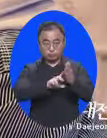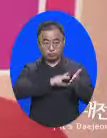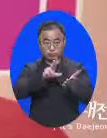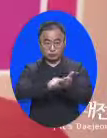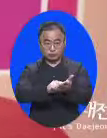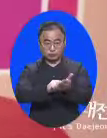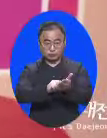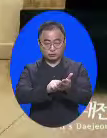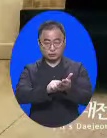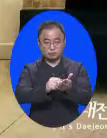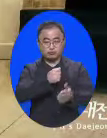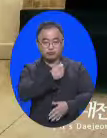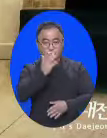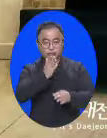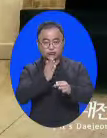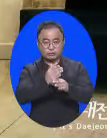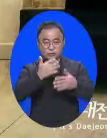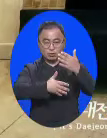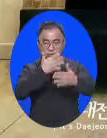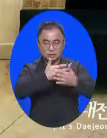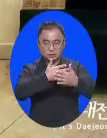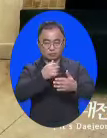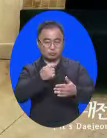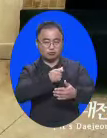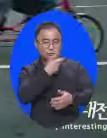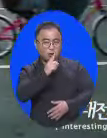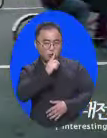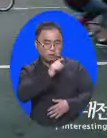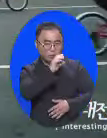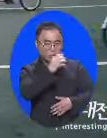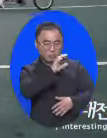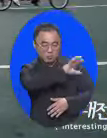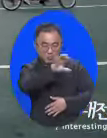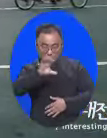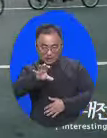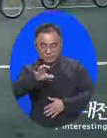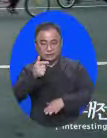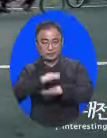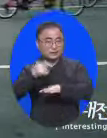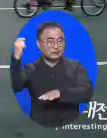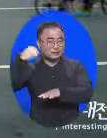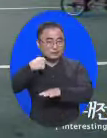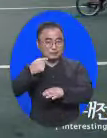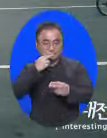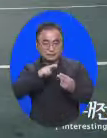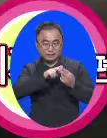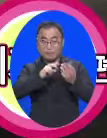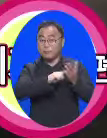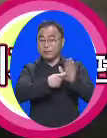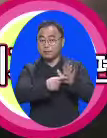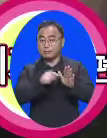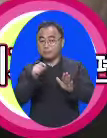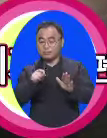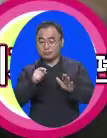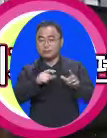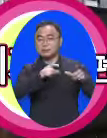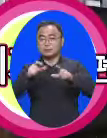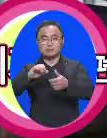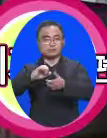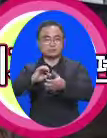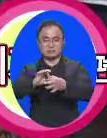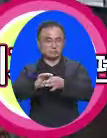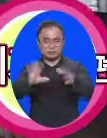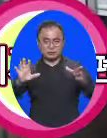주제는 대중적으로 유행하는 영상 콘텐츠와 유행어를 패러디해 대전의 이미지를 친근감 있게 표현하는 것이며, 지역